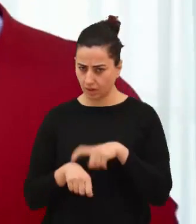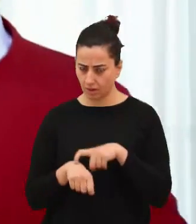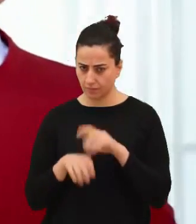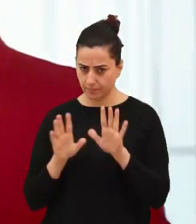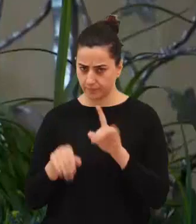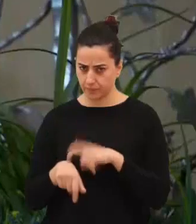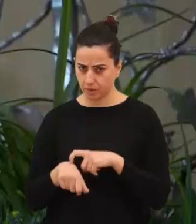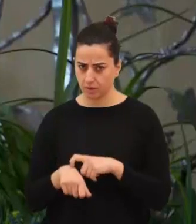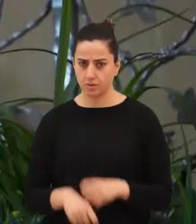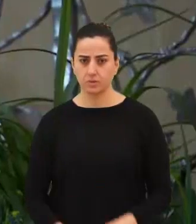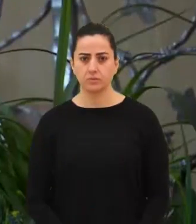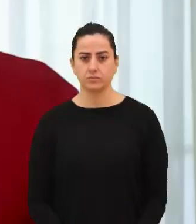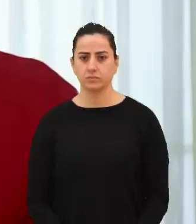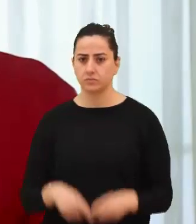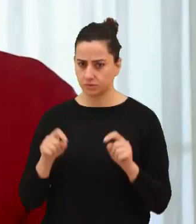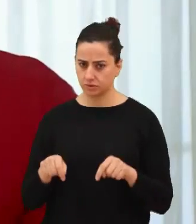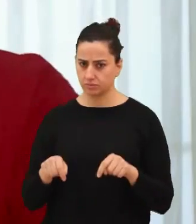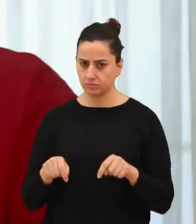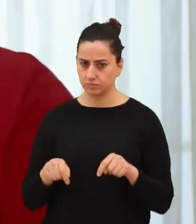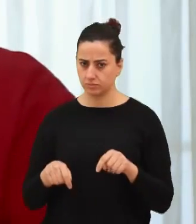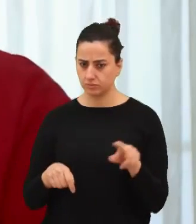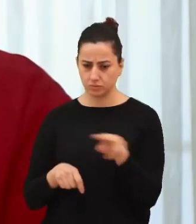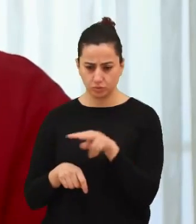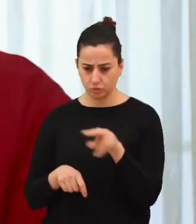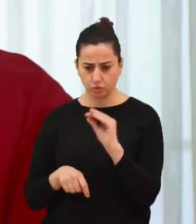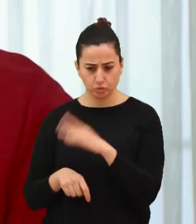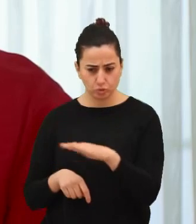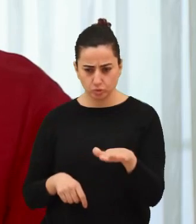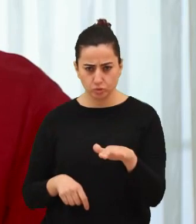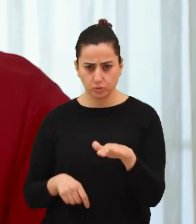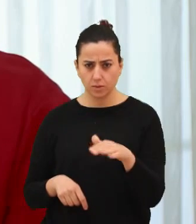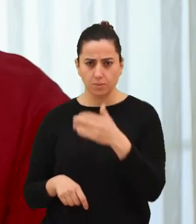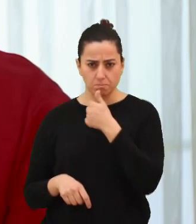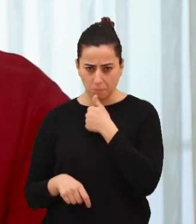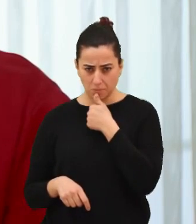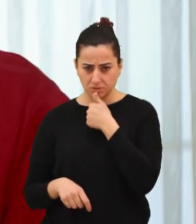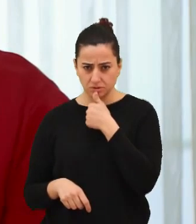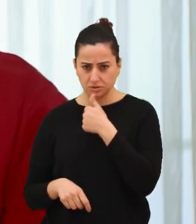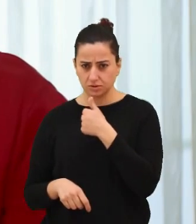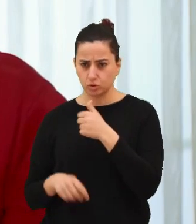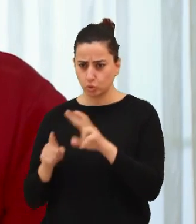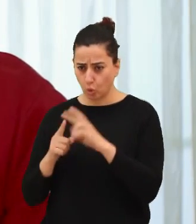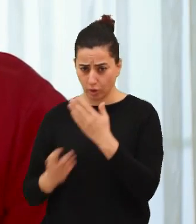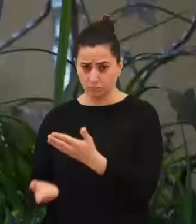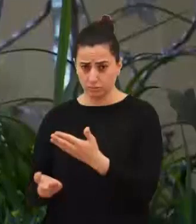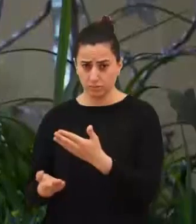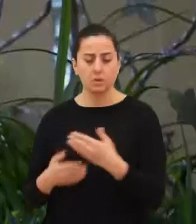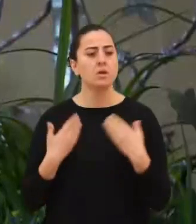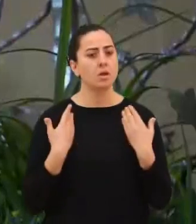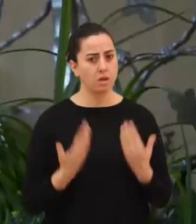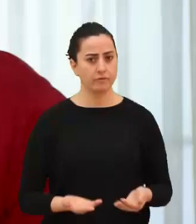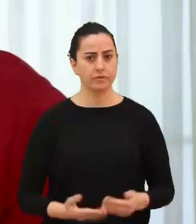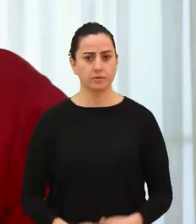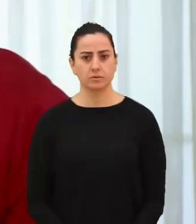Bir dakika affedin. Şimdi bu uşakların babası Nurhan mı yani? Evet